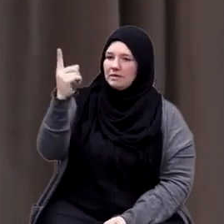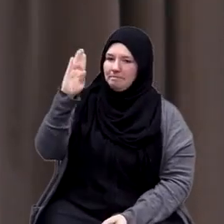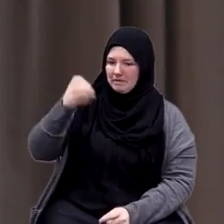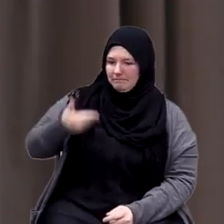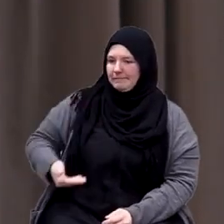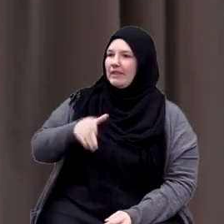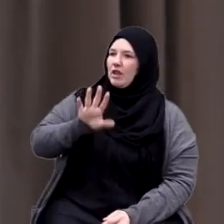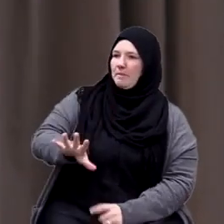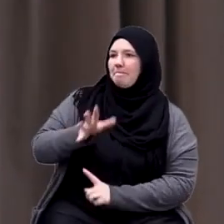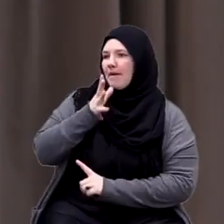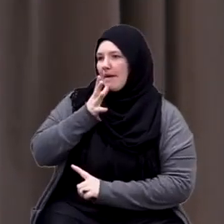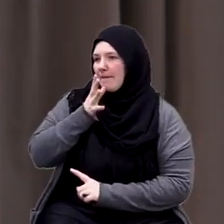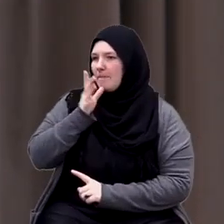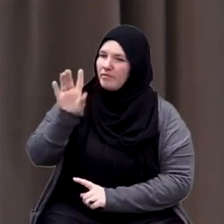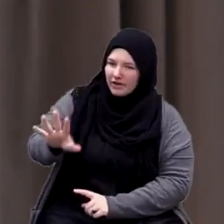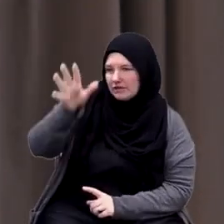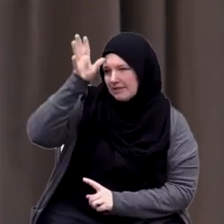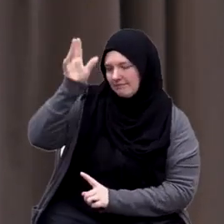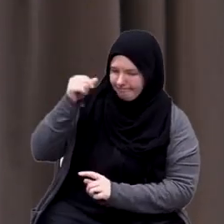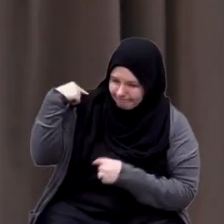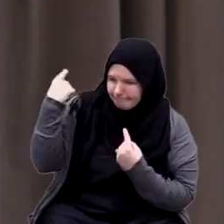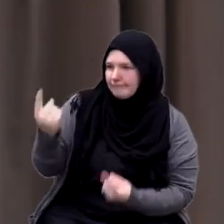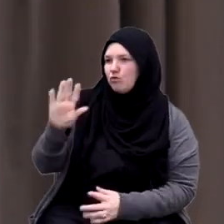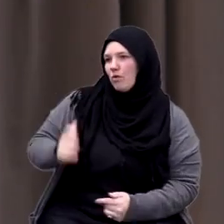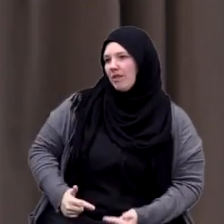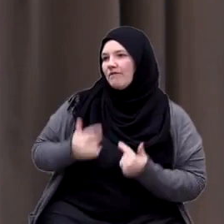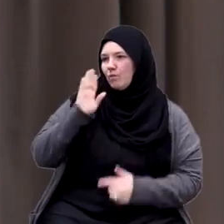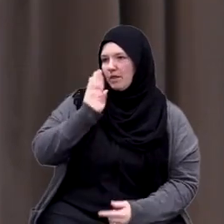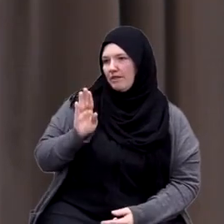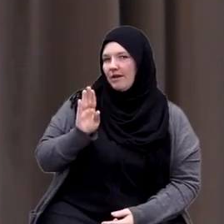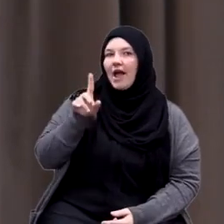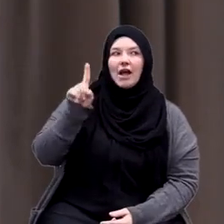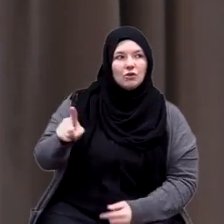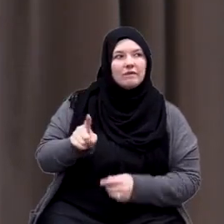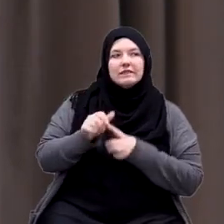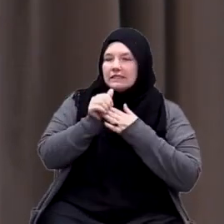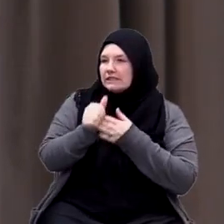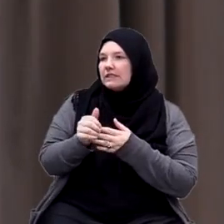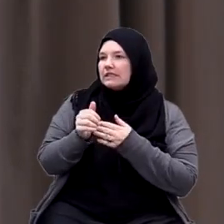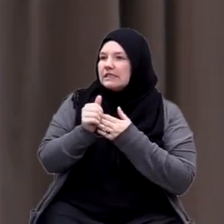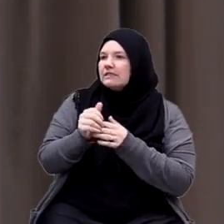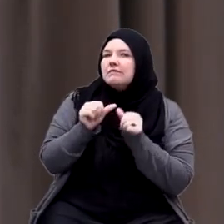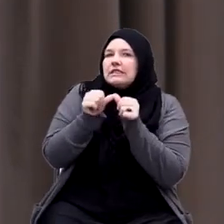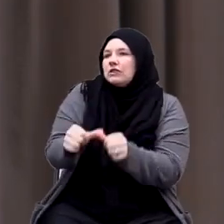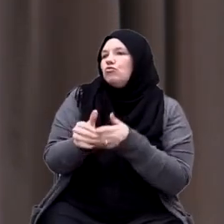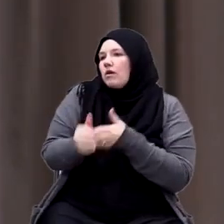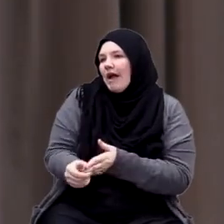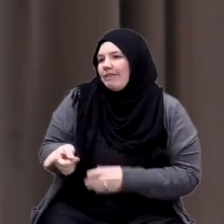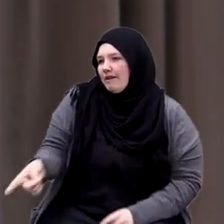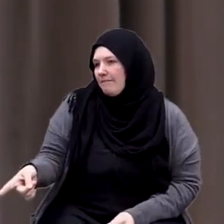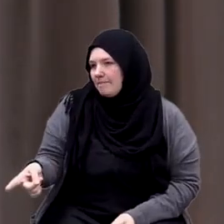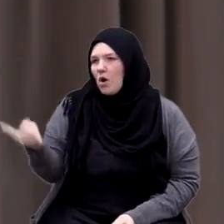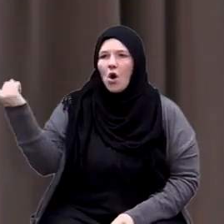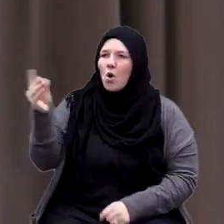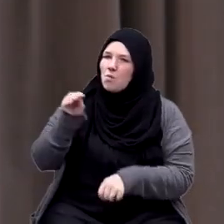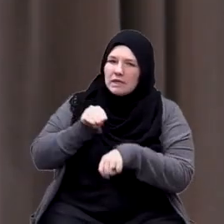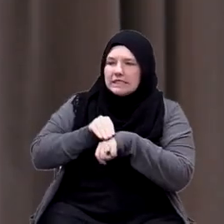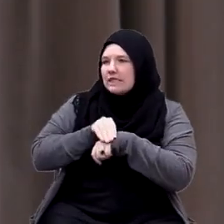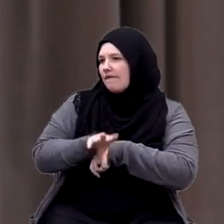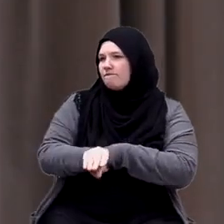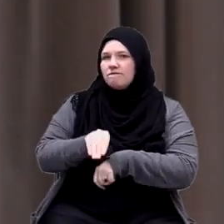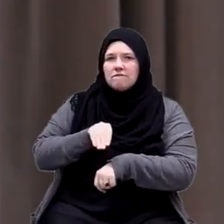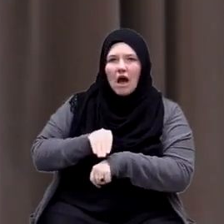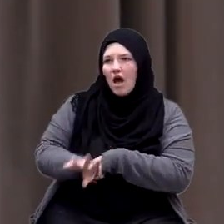them. You owe them your protection. Allah subhanahu wa ta'ala says, Ya ayyuha الَّذِينَ